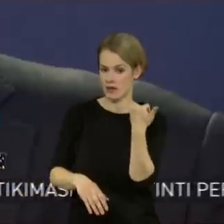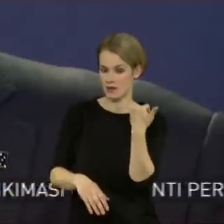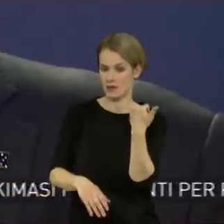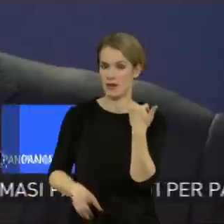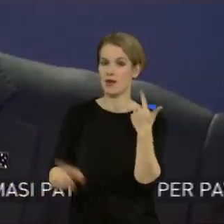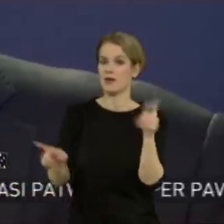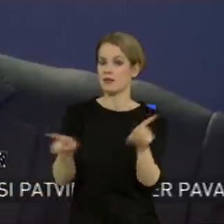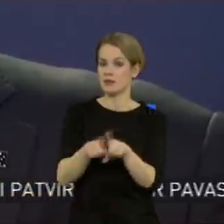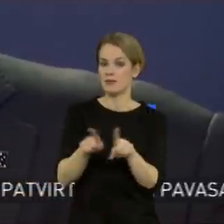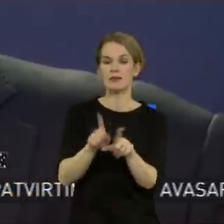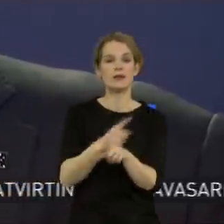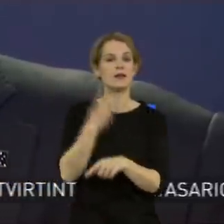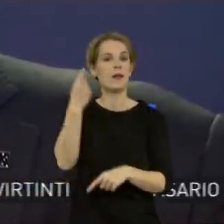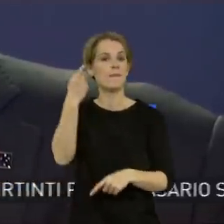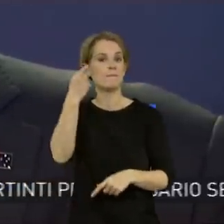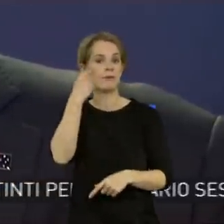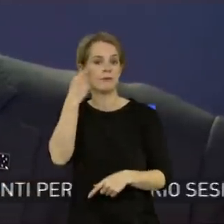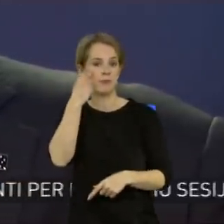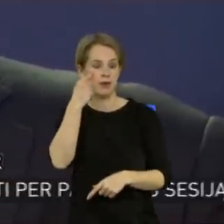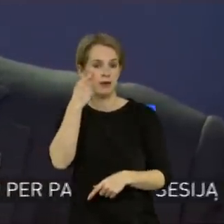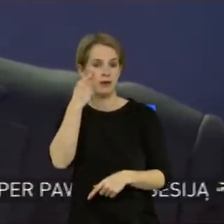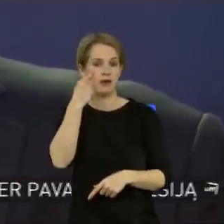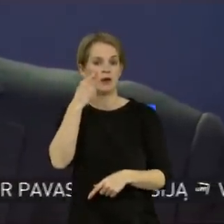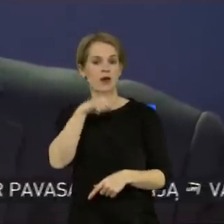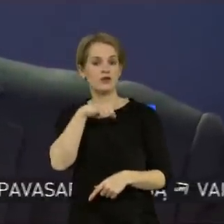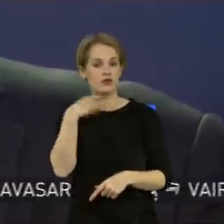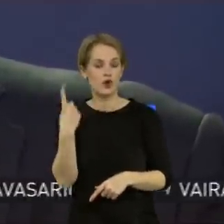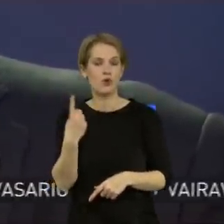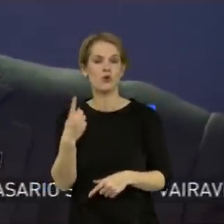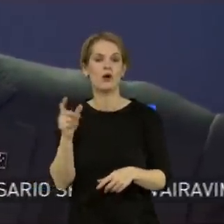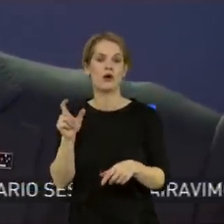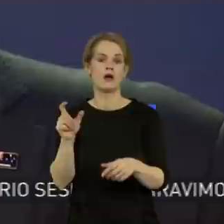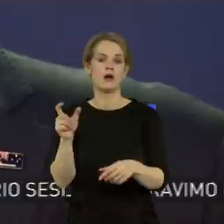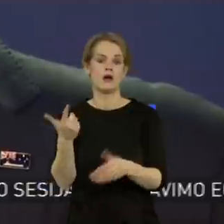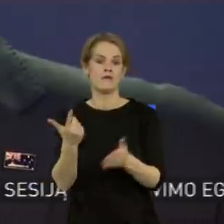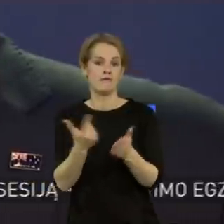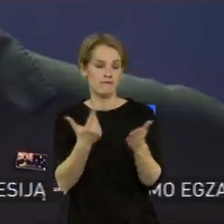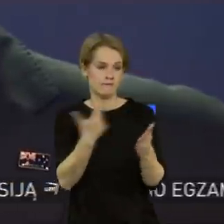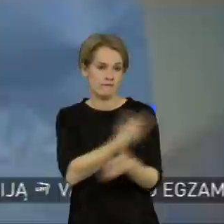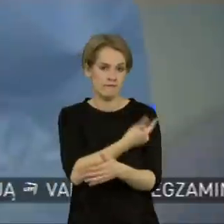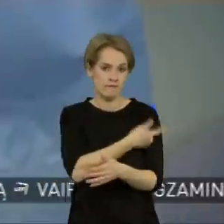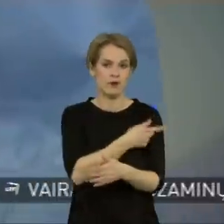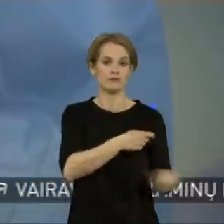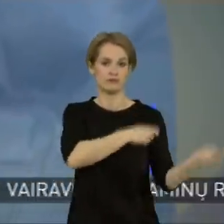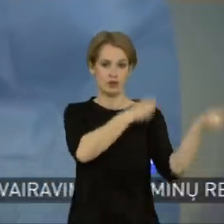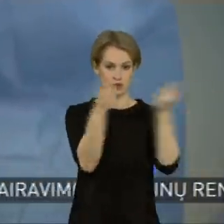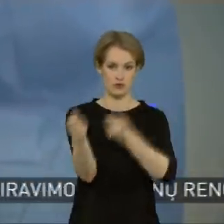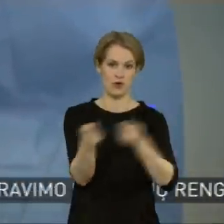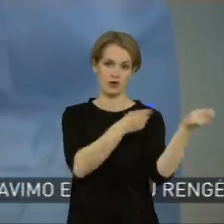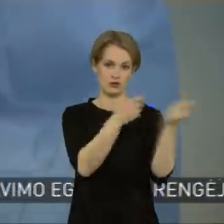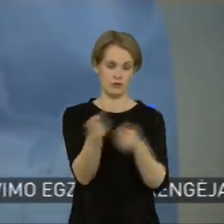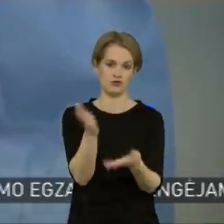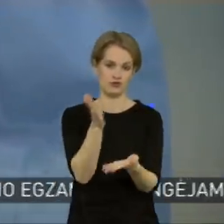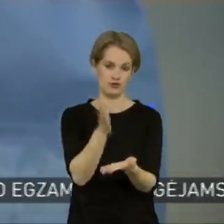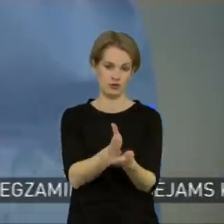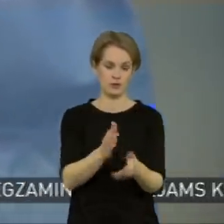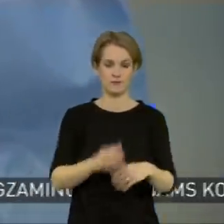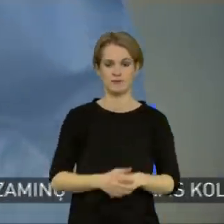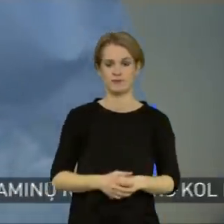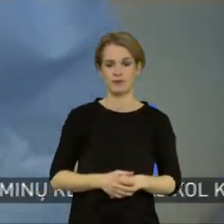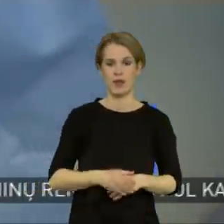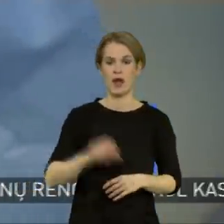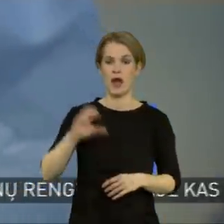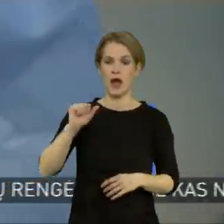ES išvežami dideli vakcinų kiekiai, todėl nebūtų teisinga ją kaltinti tokią praktiką. Per ginčą su